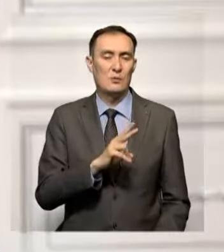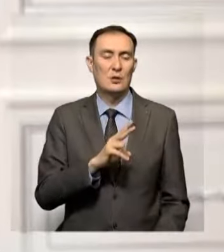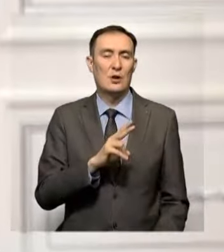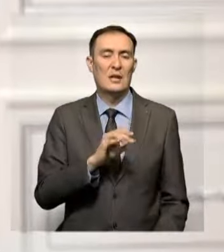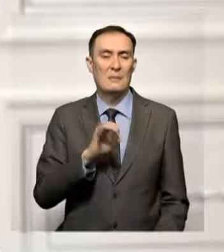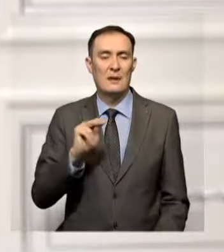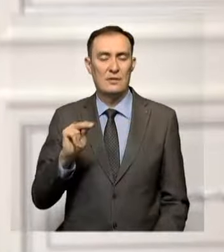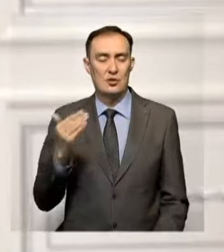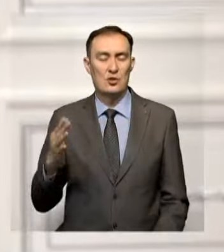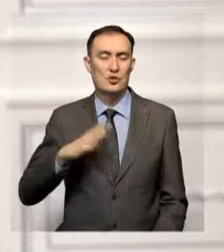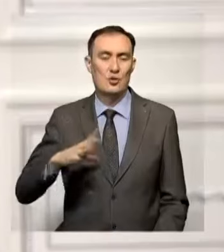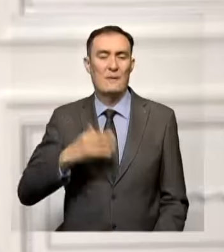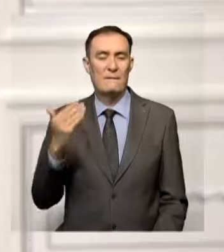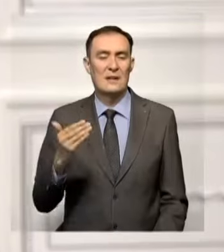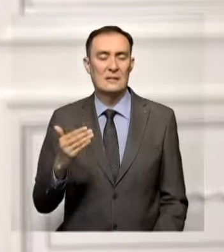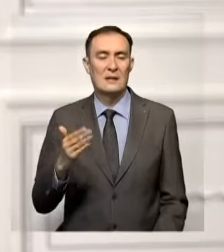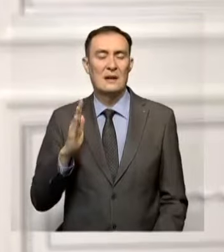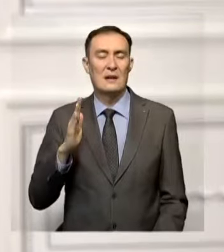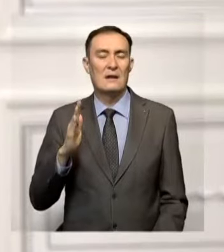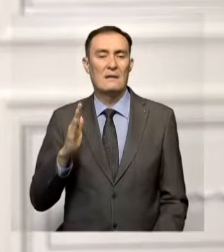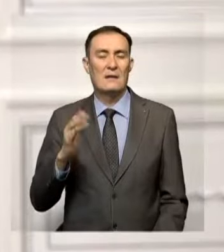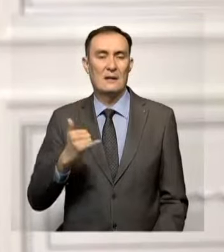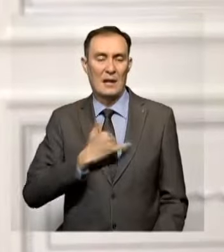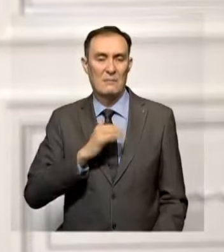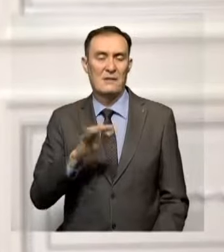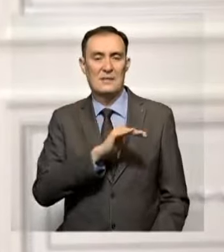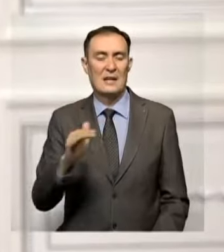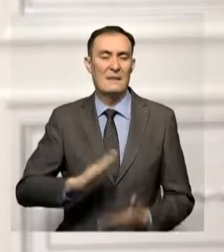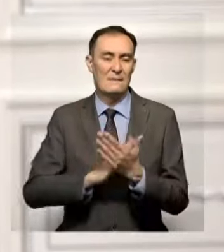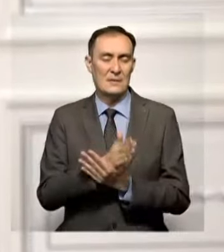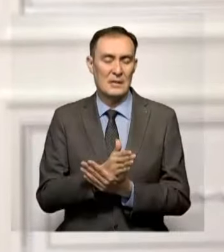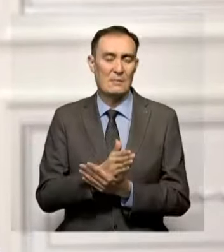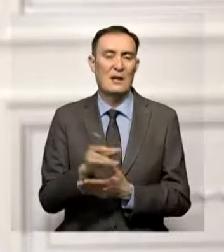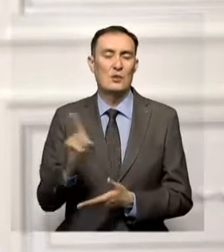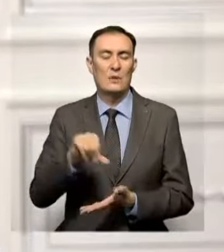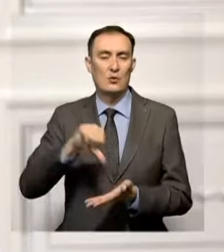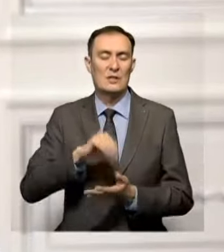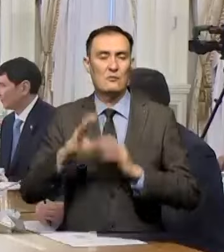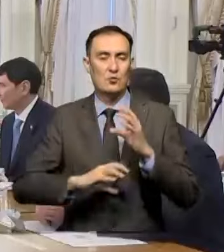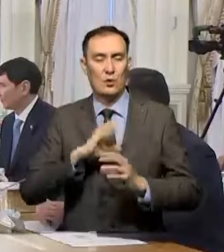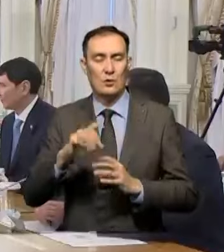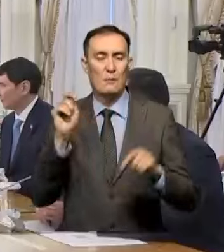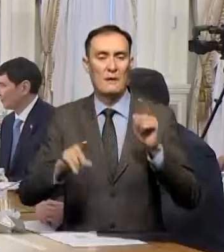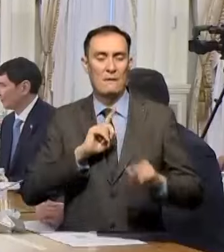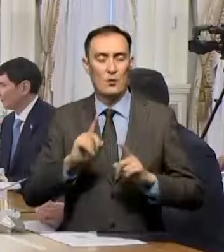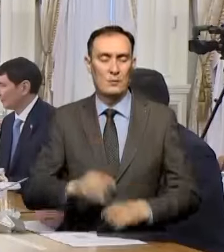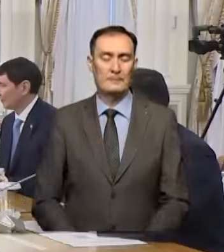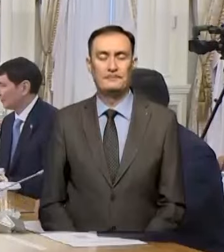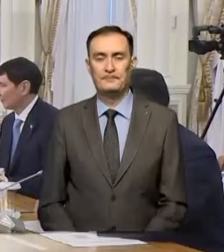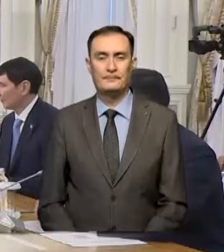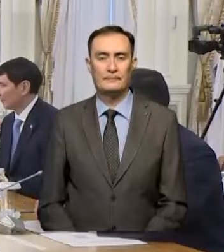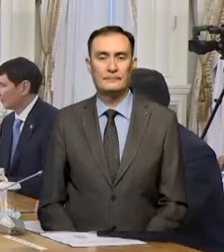вас в Туркменистане с официальным визитом и для участия в международном форуме.